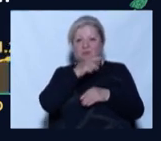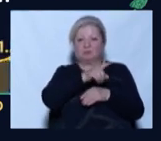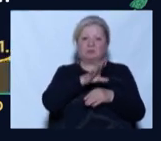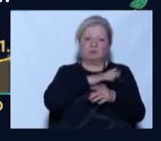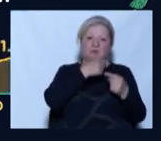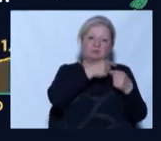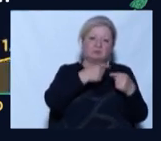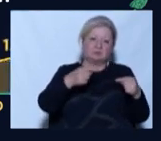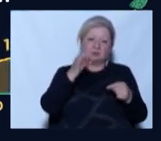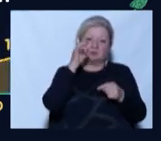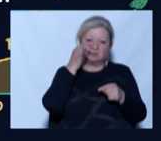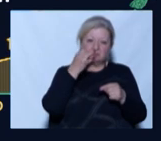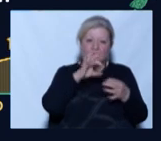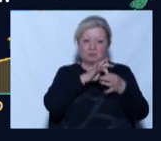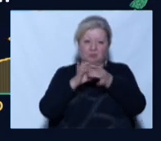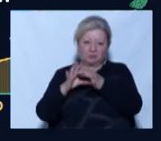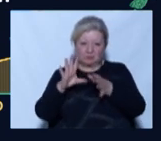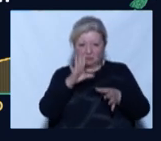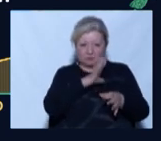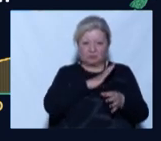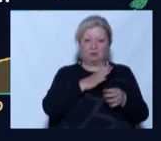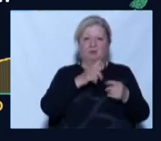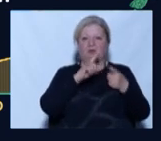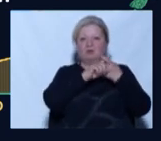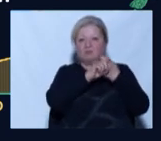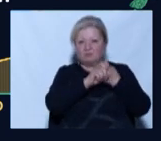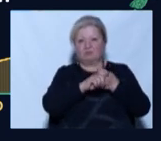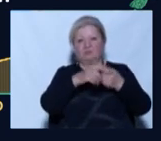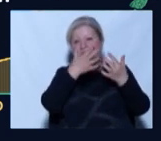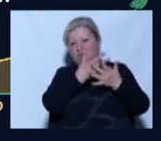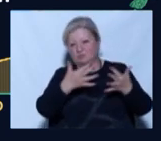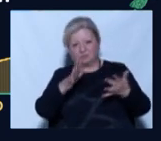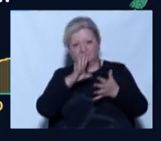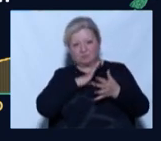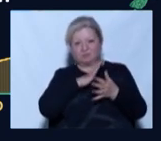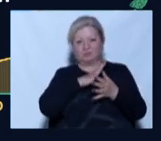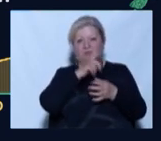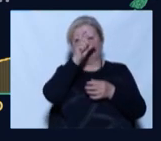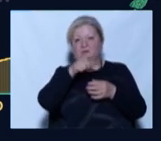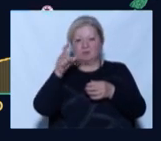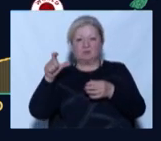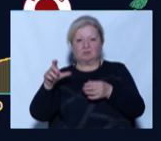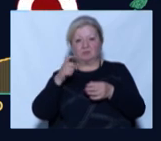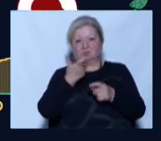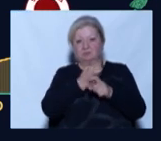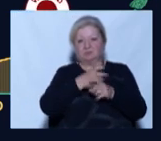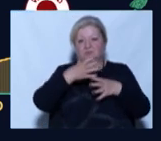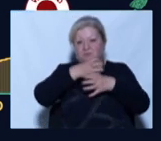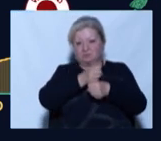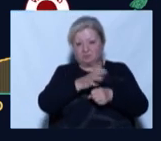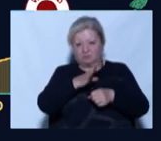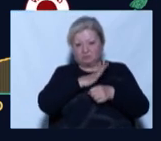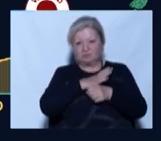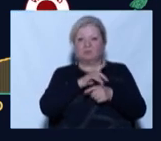სხვადასხვა ისტორიული პროცესები, სხვადასხვა ეპიდემიები, რომელიც მოსახლეობის რაოდენობის დინამიკაზე ძალიან მოქმედებდა, მაგრამ